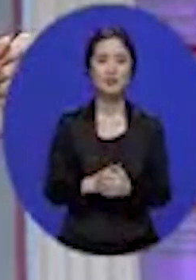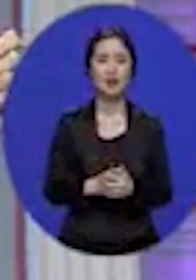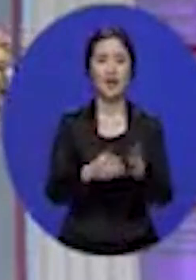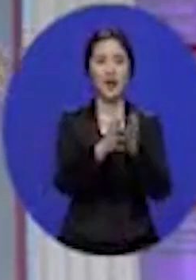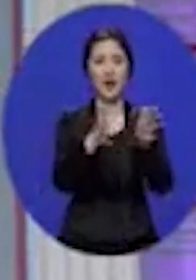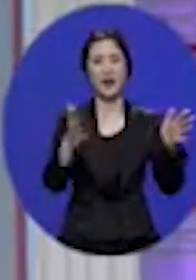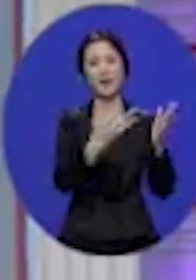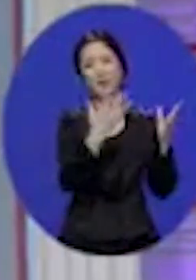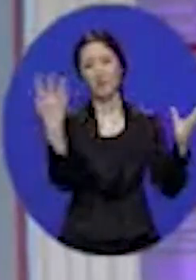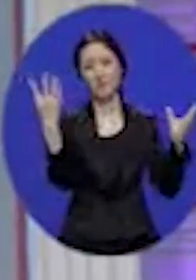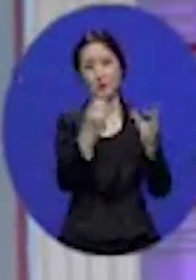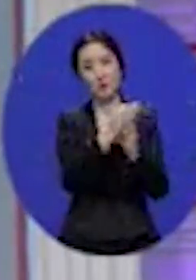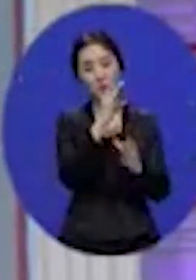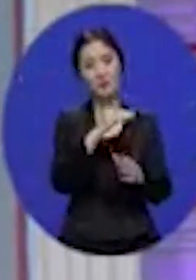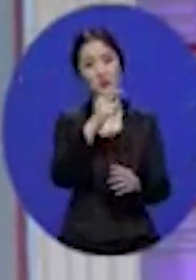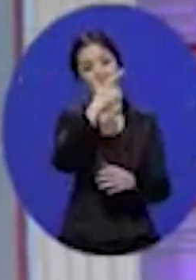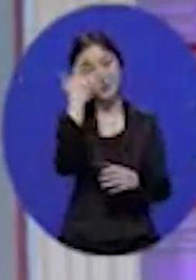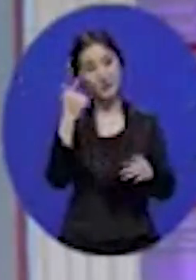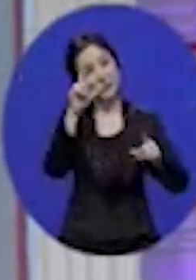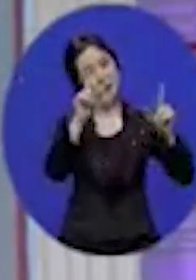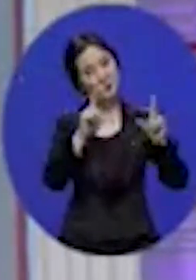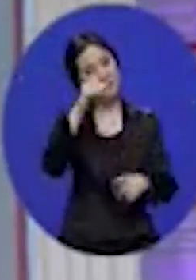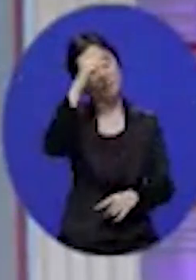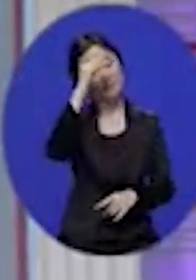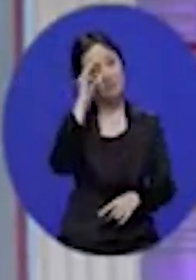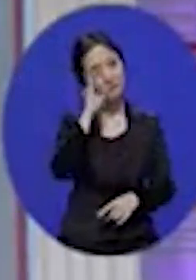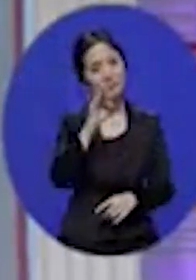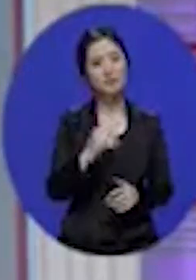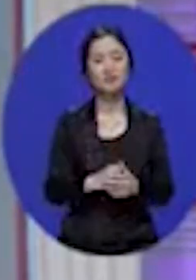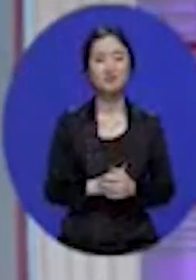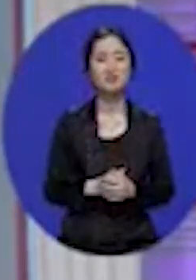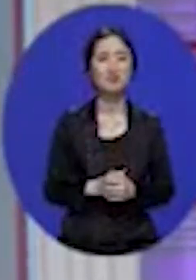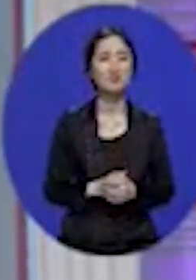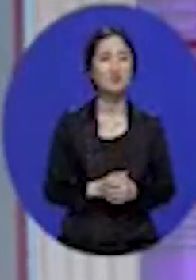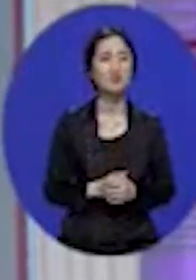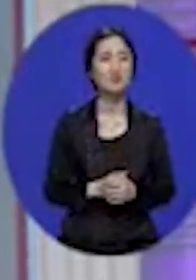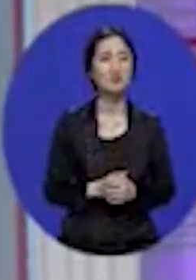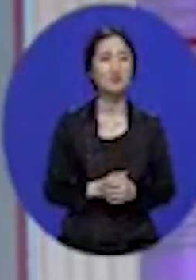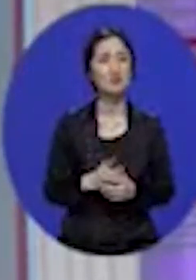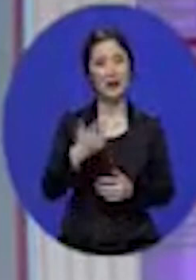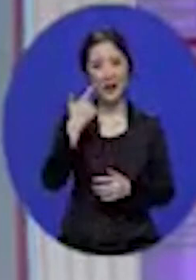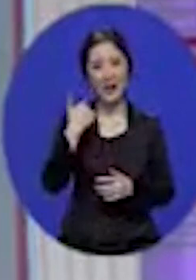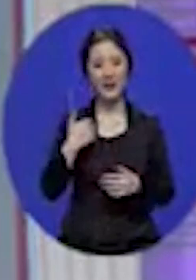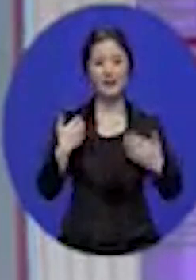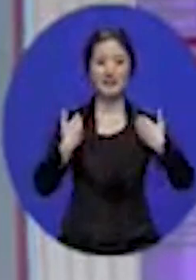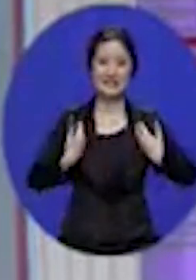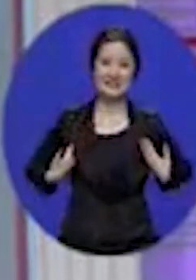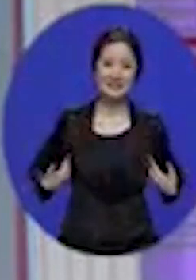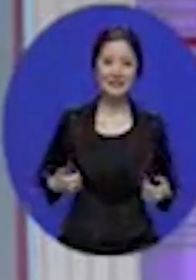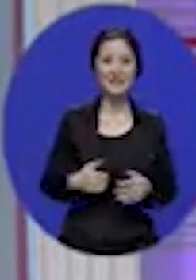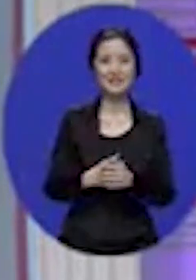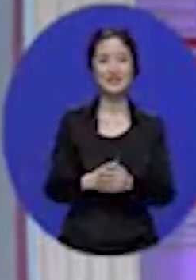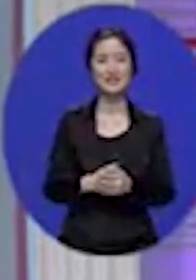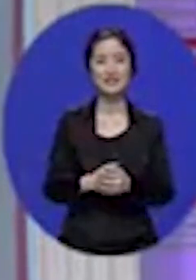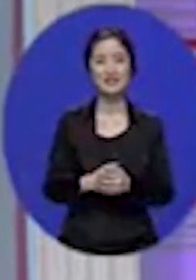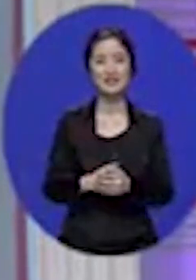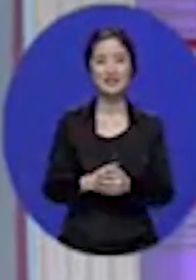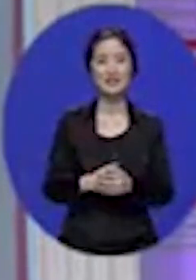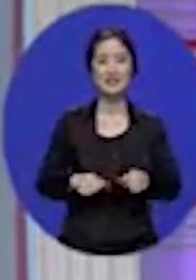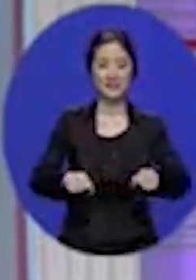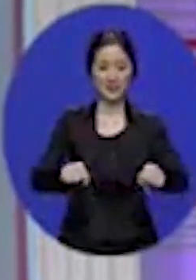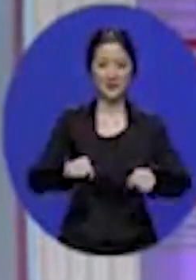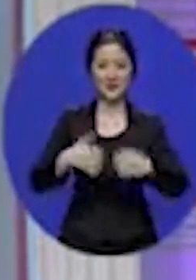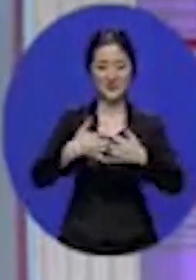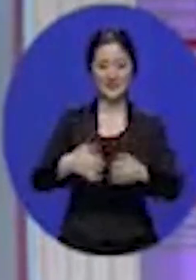있잖아요. 그럼 저녁에 풍경이 펼쳐지는 거예요. 그럼 막 이렇게 뭐 아빠들이 러닝셔츠 바람에 막 이렇게